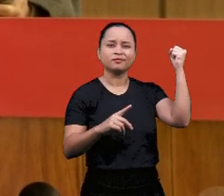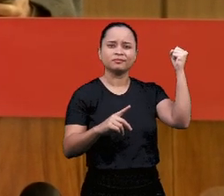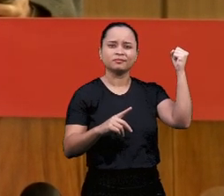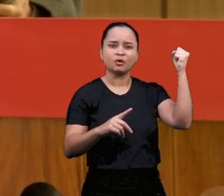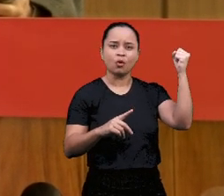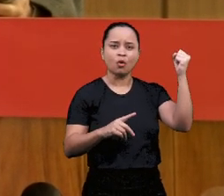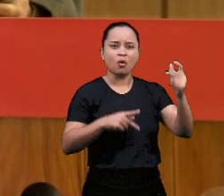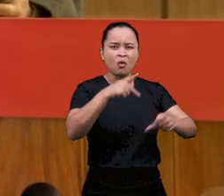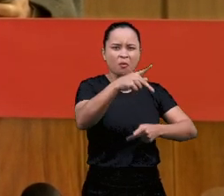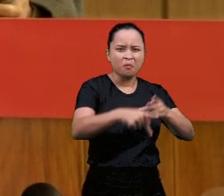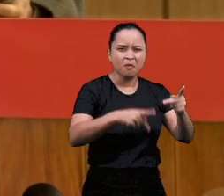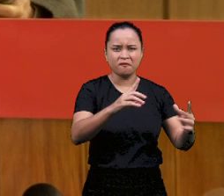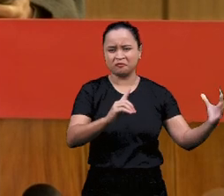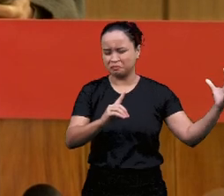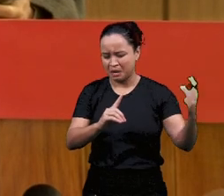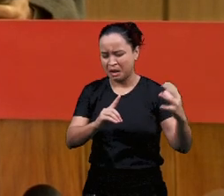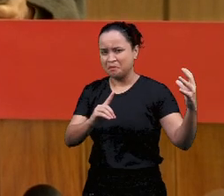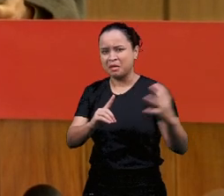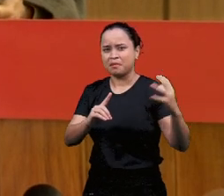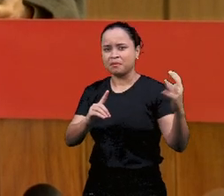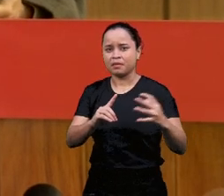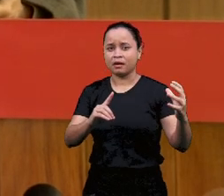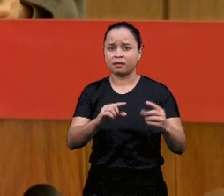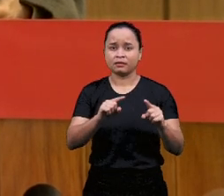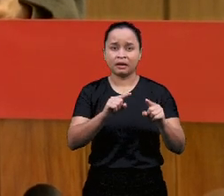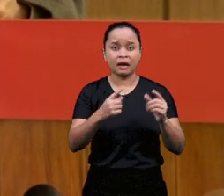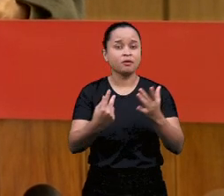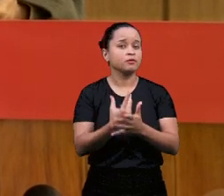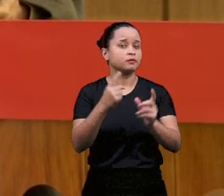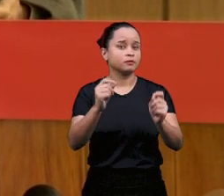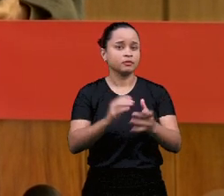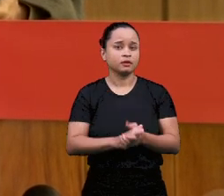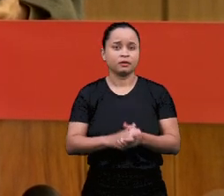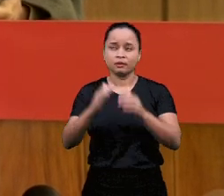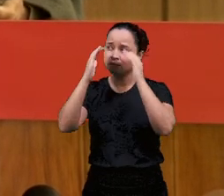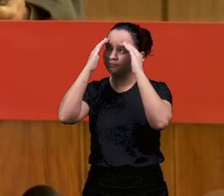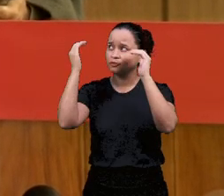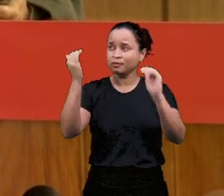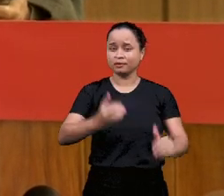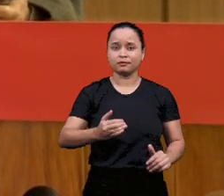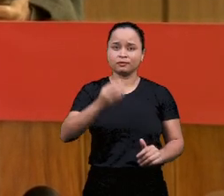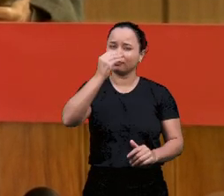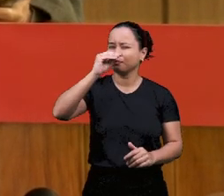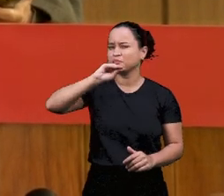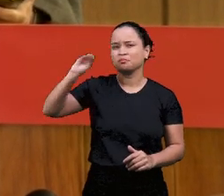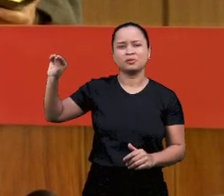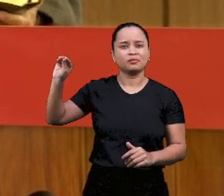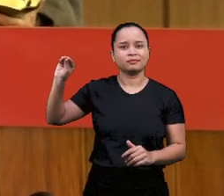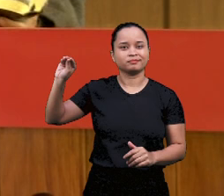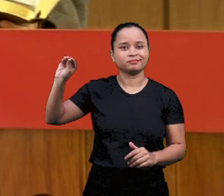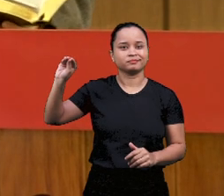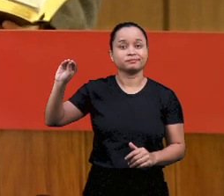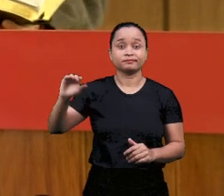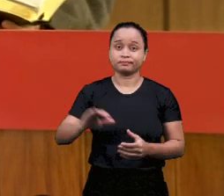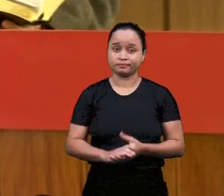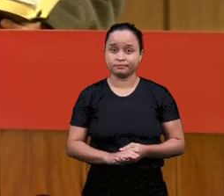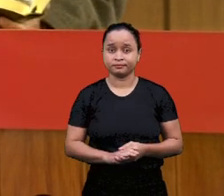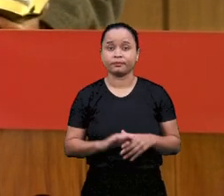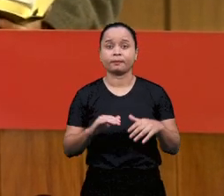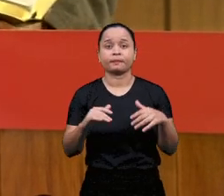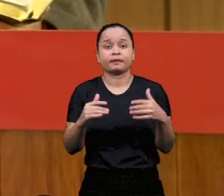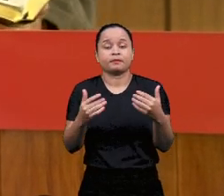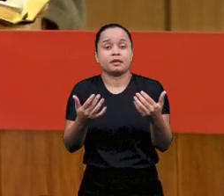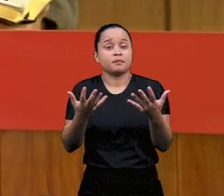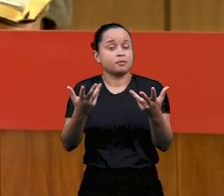sa vie. Très bien placée cette phrase de notre sœur. Aussi, il est remarquable la manière comme la